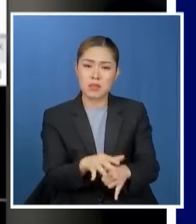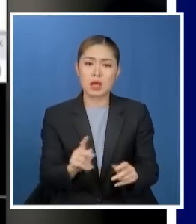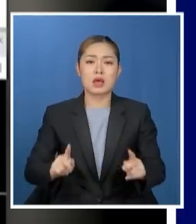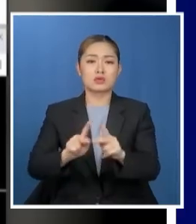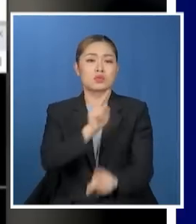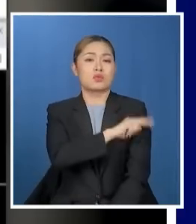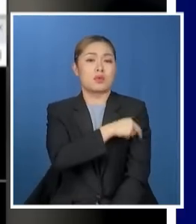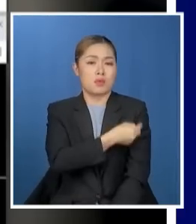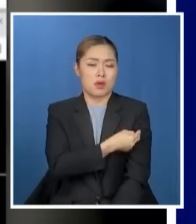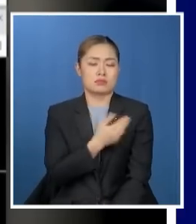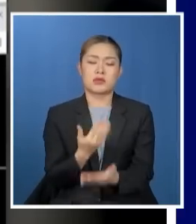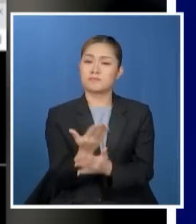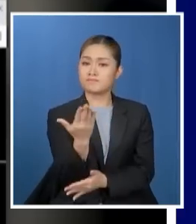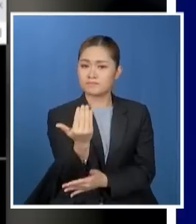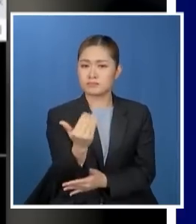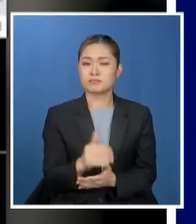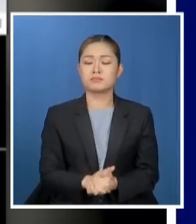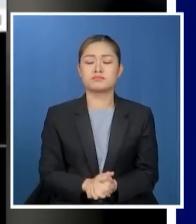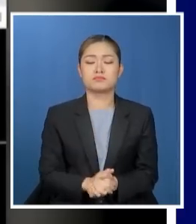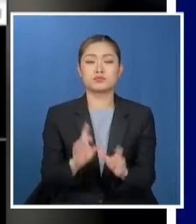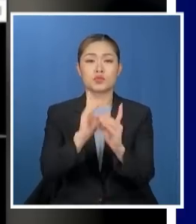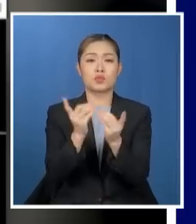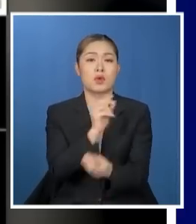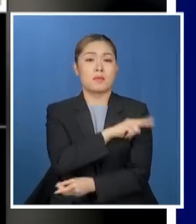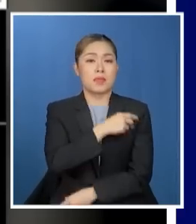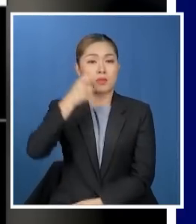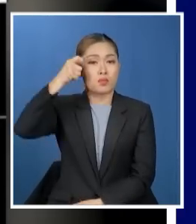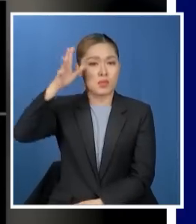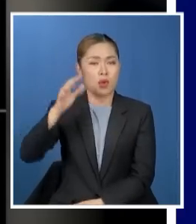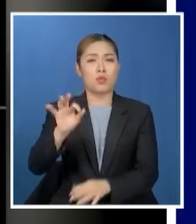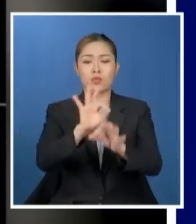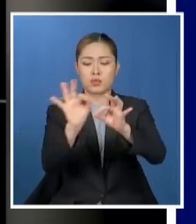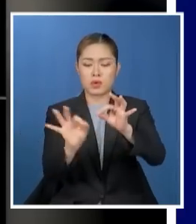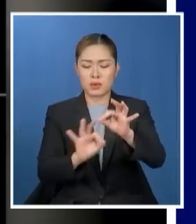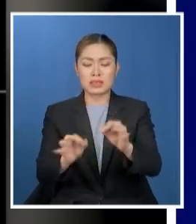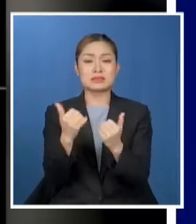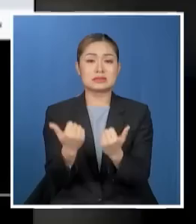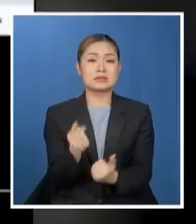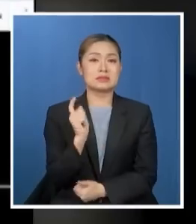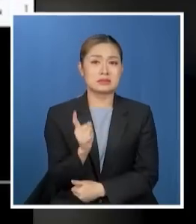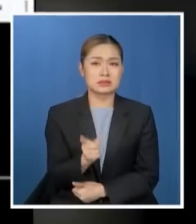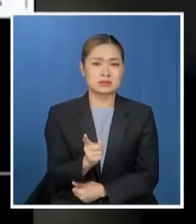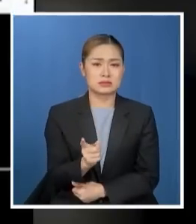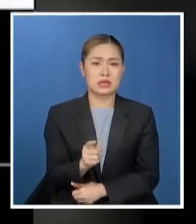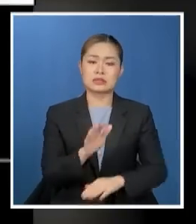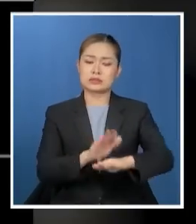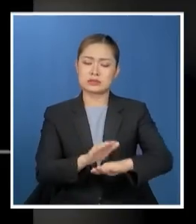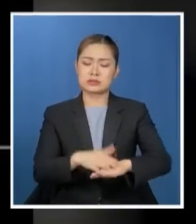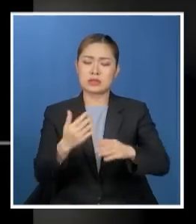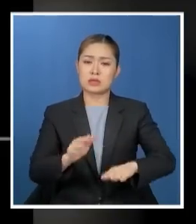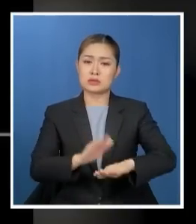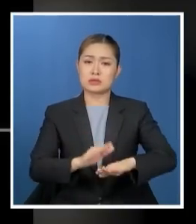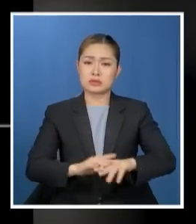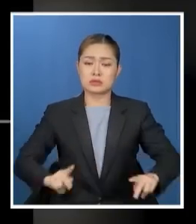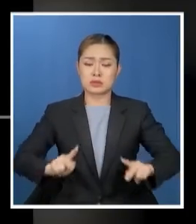งสาธารณสุขนี่ทางด้านของชมรมแพทย์ชนบทนะครับก็โพสต์ข้อความว่าจริงๆเนี่ยมีการเตือนไปทางกระทรว